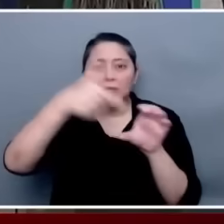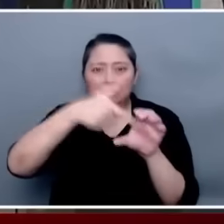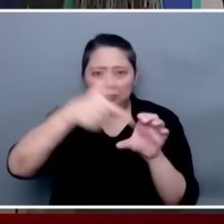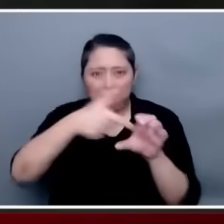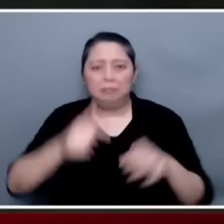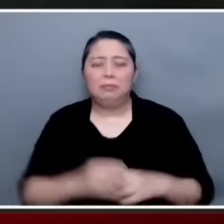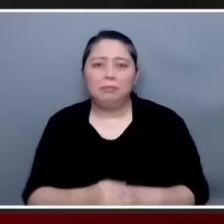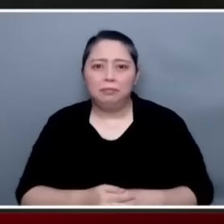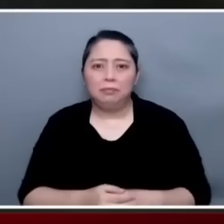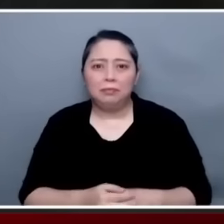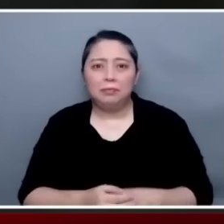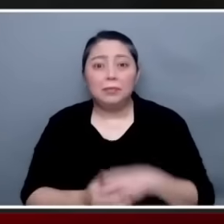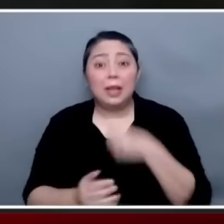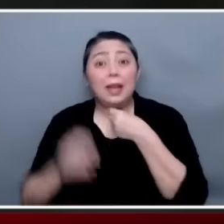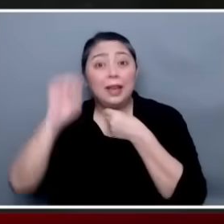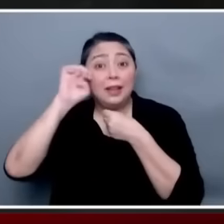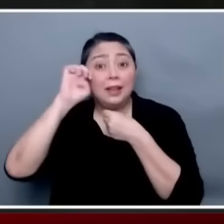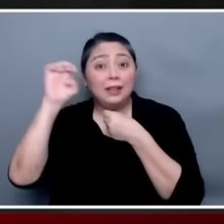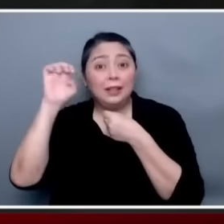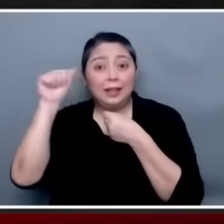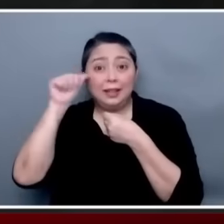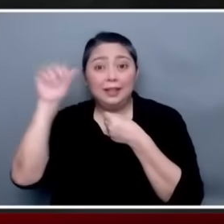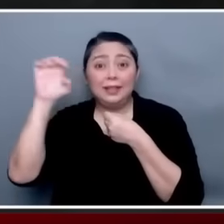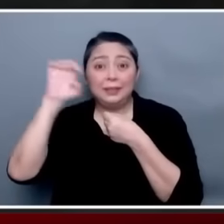L. Chico, ABS-CBN News.